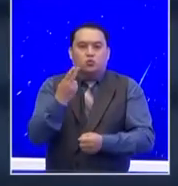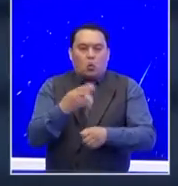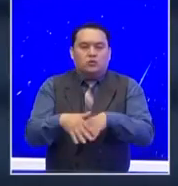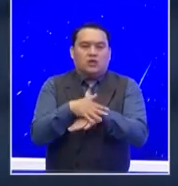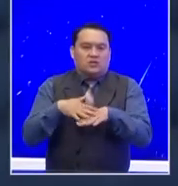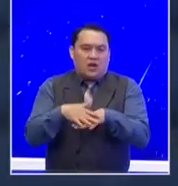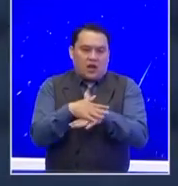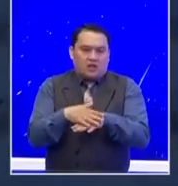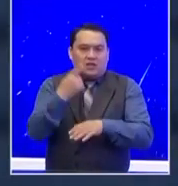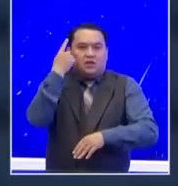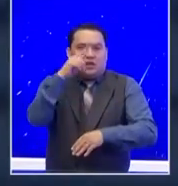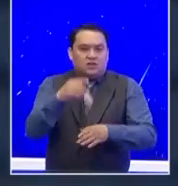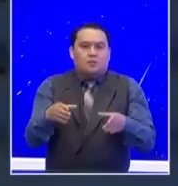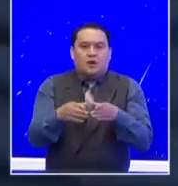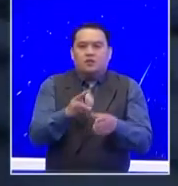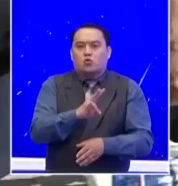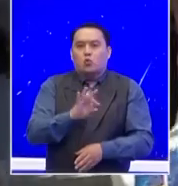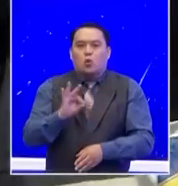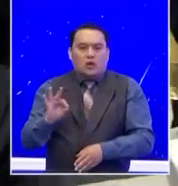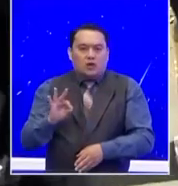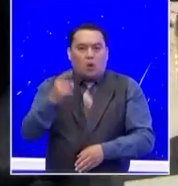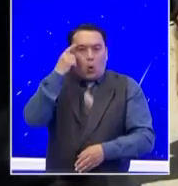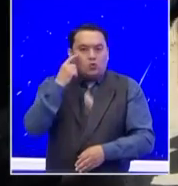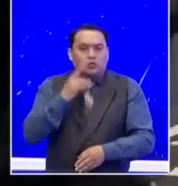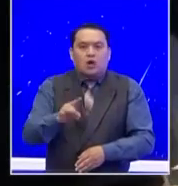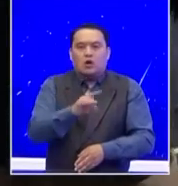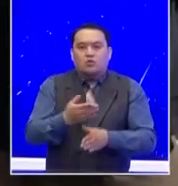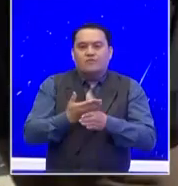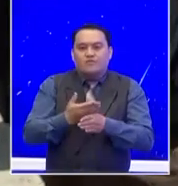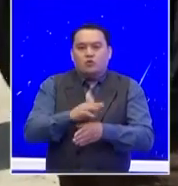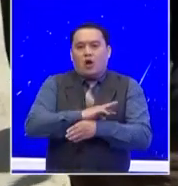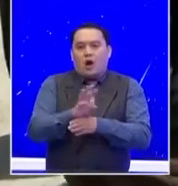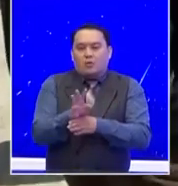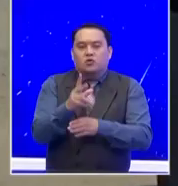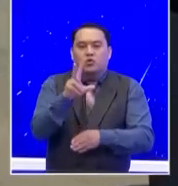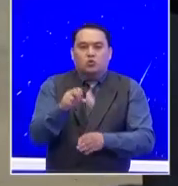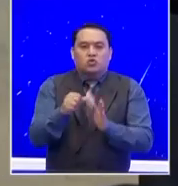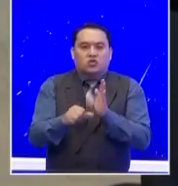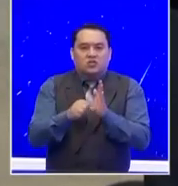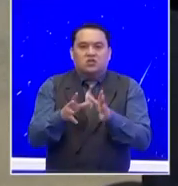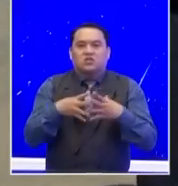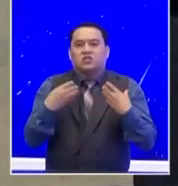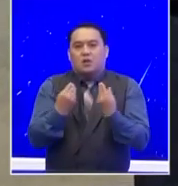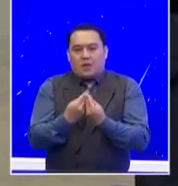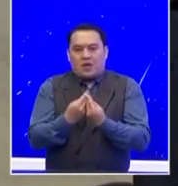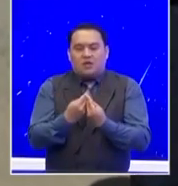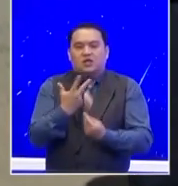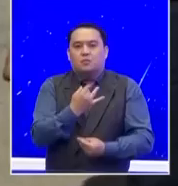уязвимого населения инициирован партией «Нур Отан». По Коксулскому району помощью фонда охвачено порядка 360 семей на общую